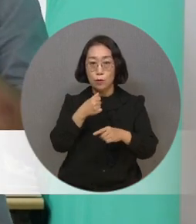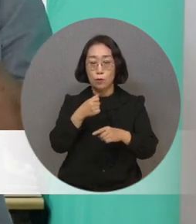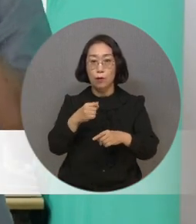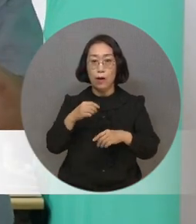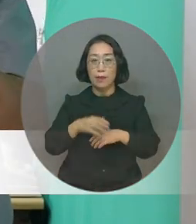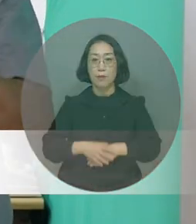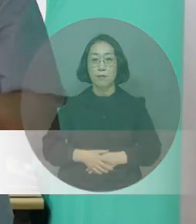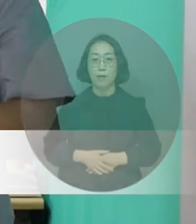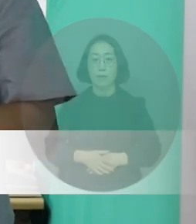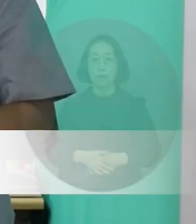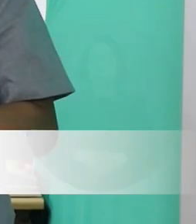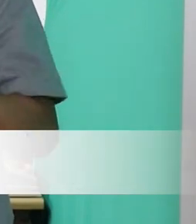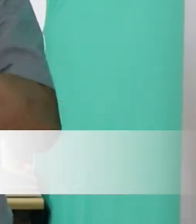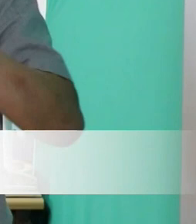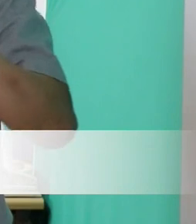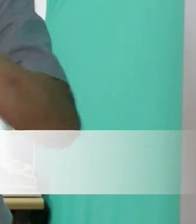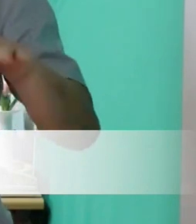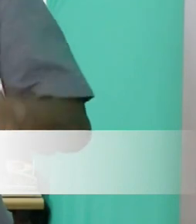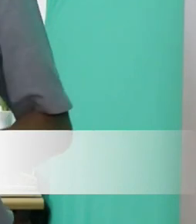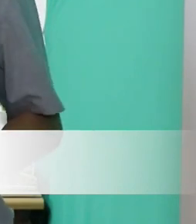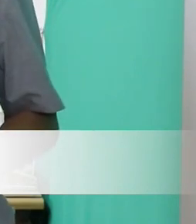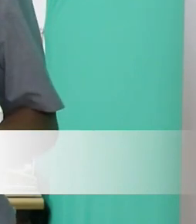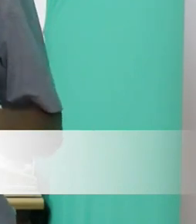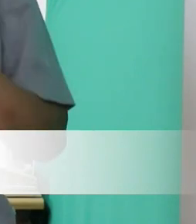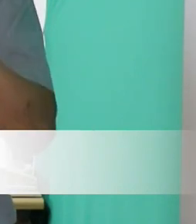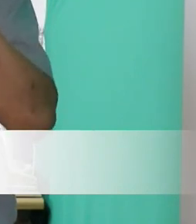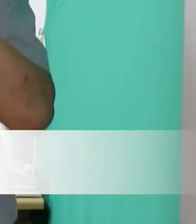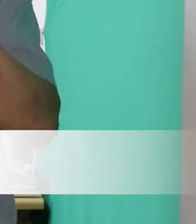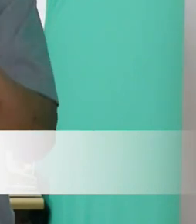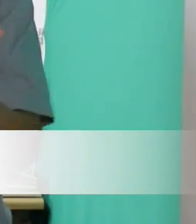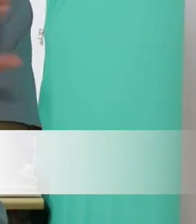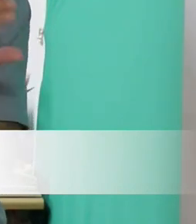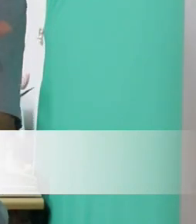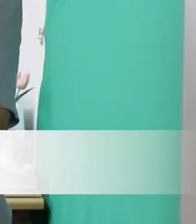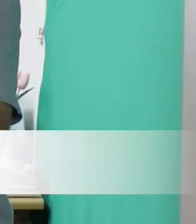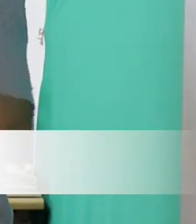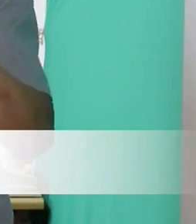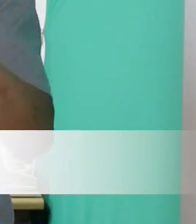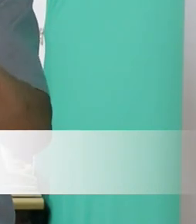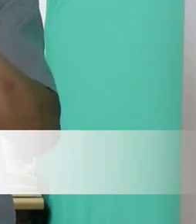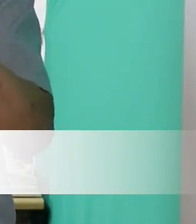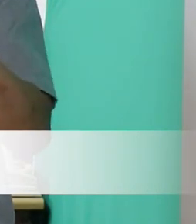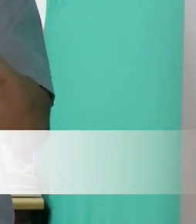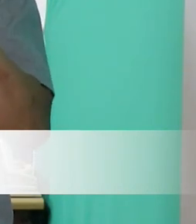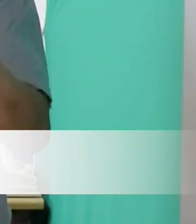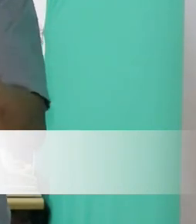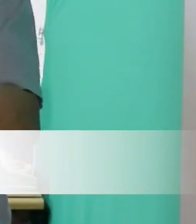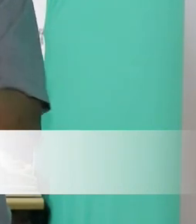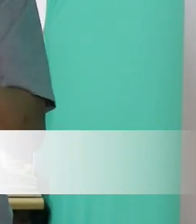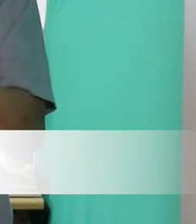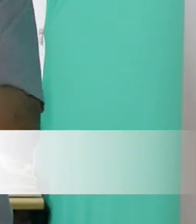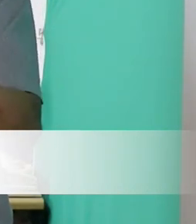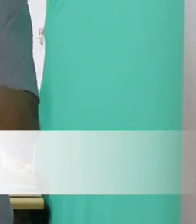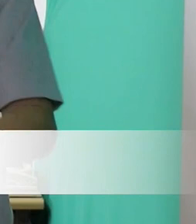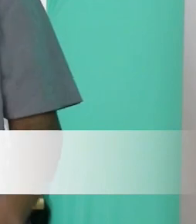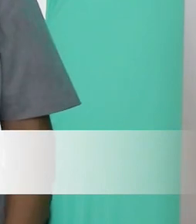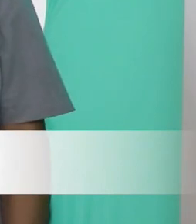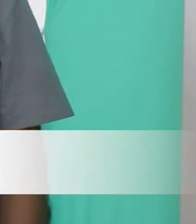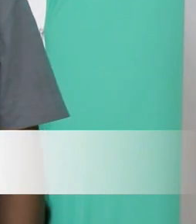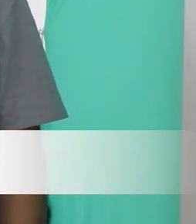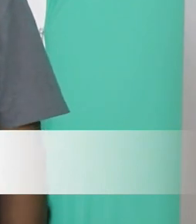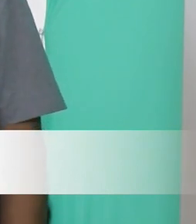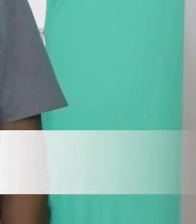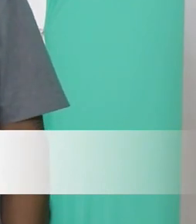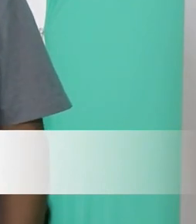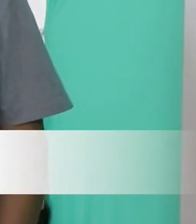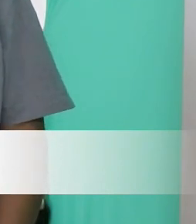일상생활에서 겪는 불편을 해소하고 자존감 향상과 다양한 문화를 접할 기회를 제공하고